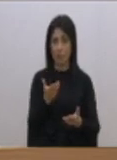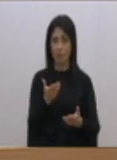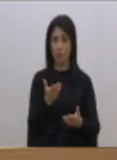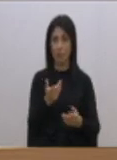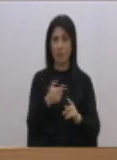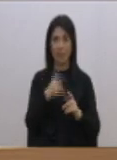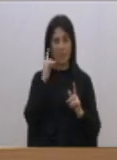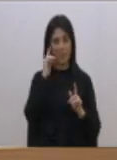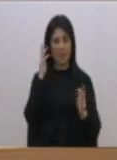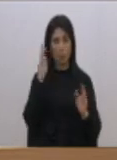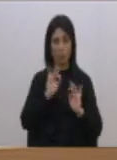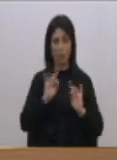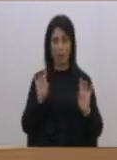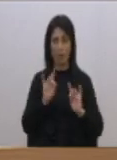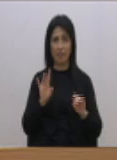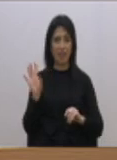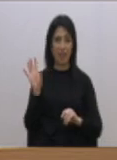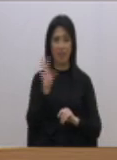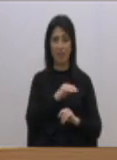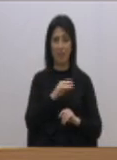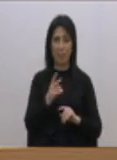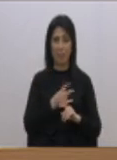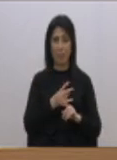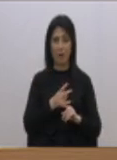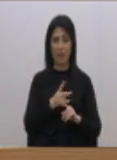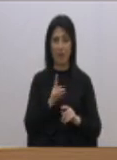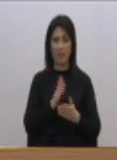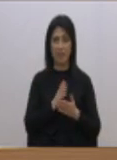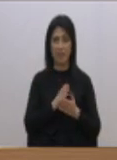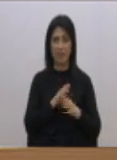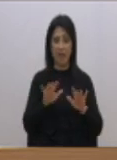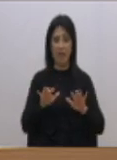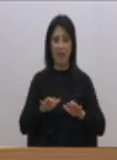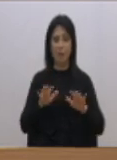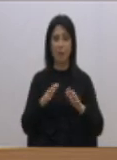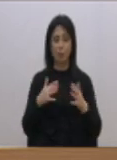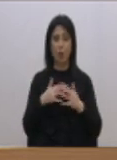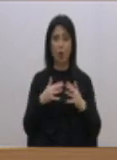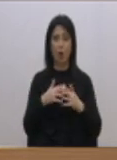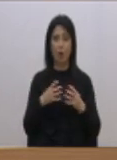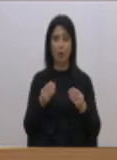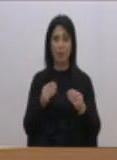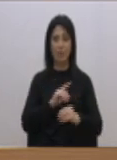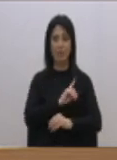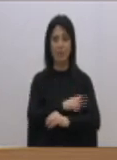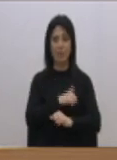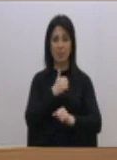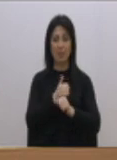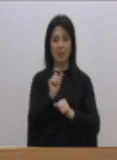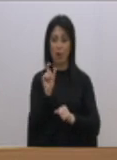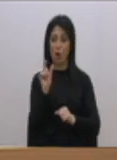ასეთ სისულელებს არცელებენ და ყველაზე მავნე რაც არის ჰიბრიდული ომის რბილი ძალის მთავარი